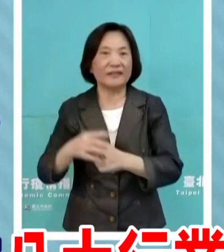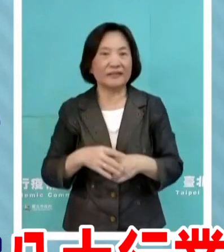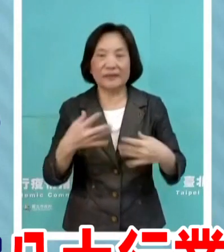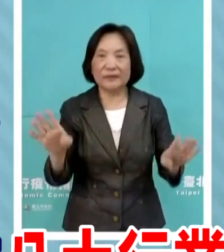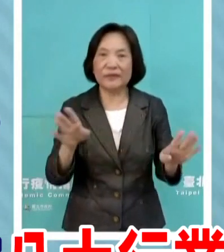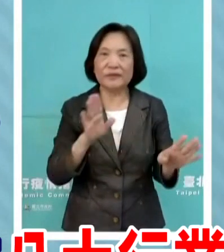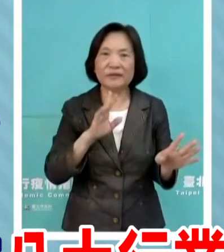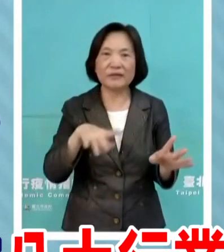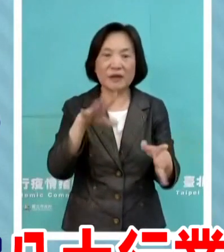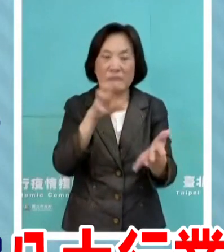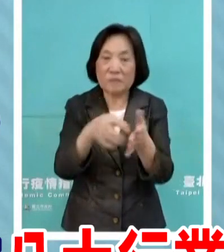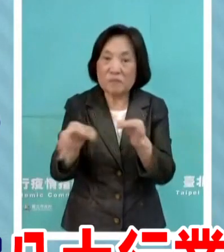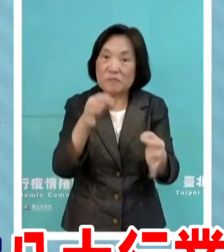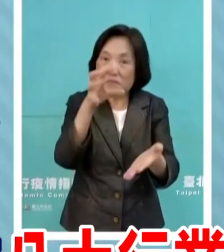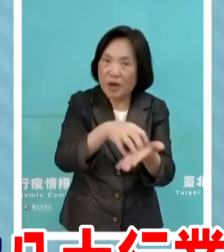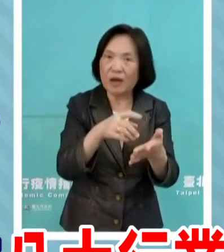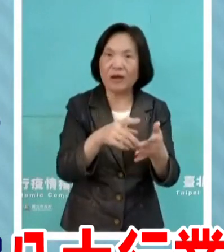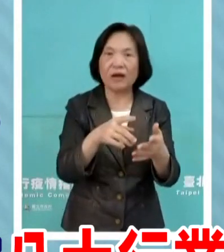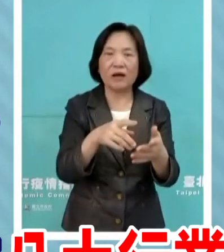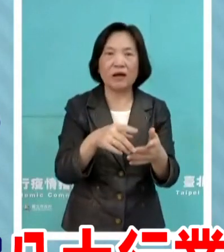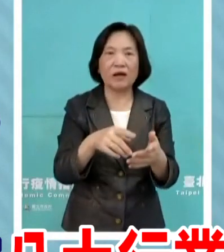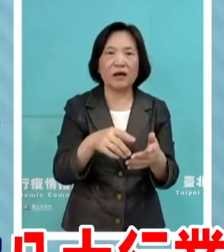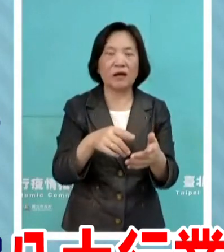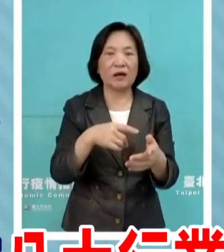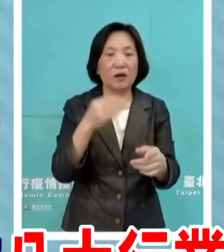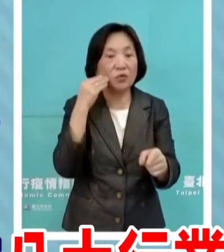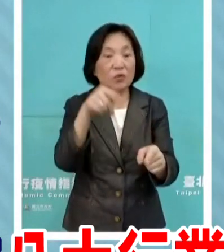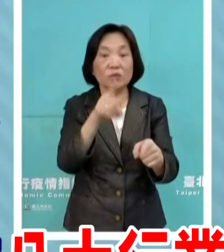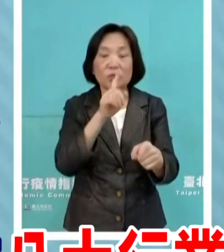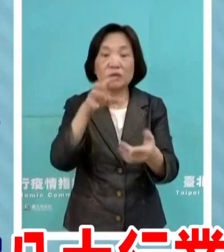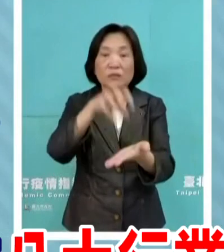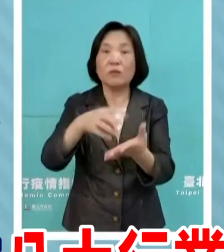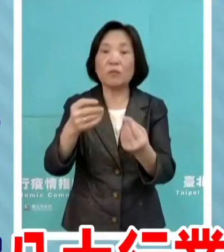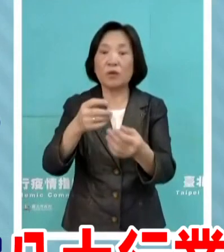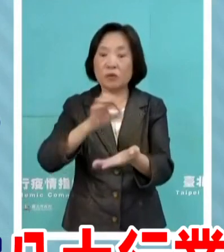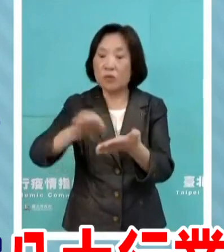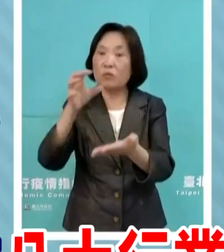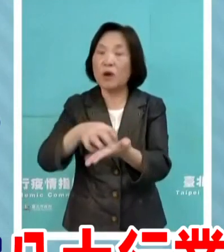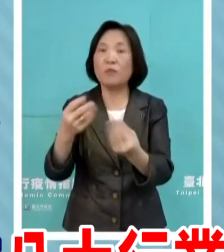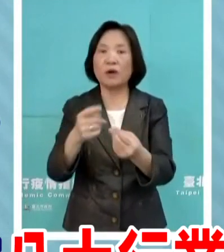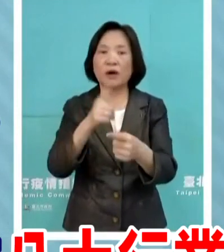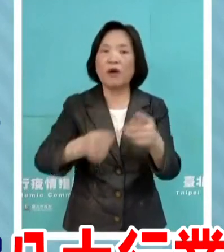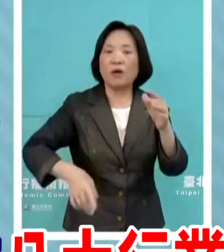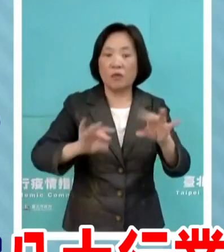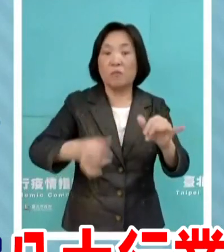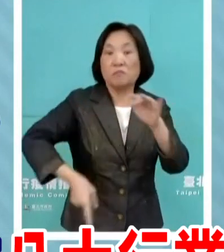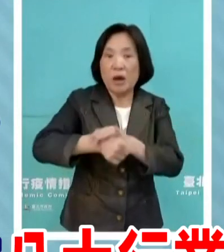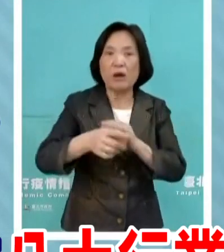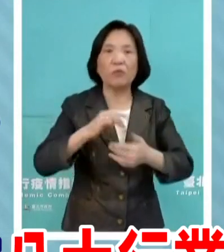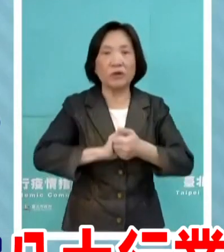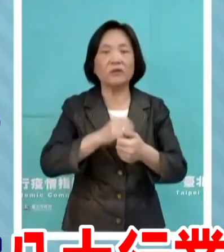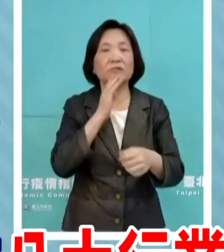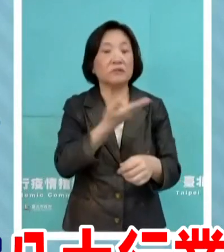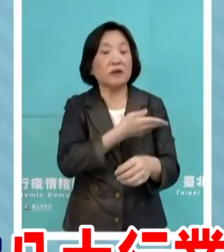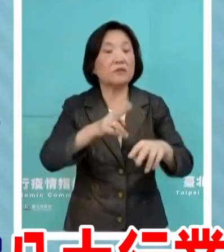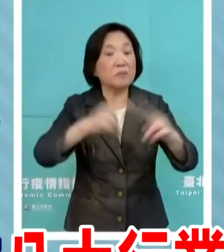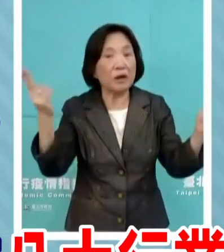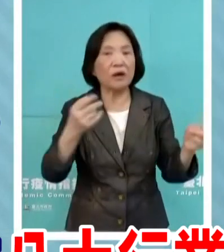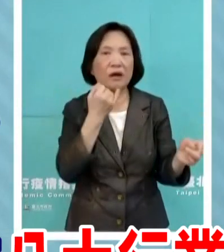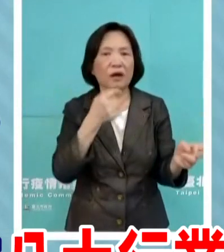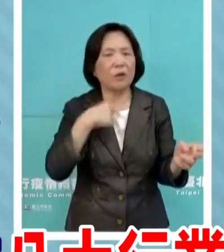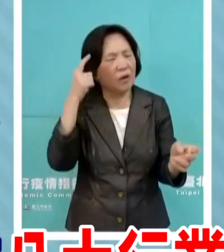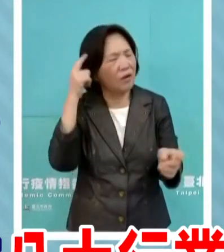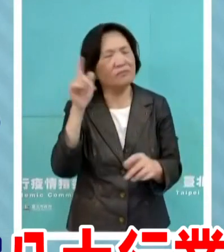这个使用执照、建造，我总不能说你没有使用执照，然后还是违建，我还让你无条件复业。我昨天要讲的是